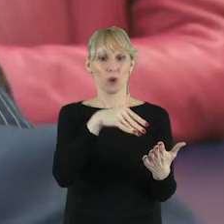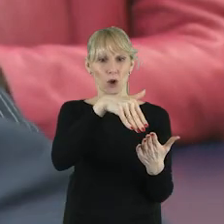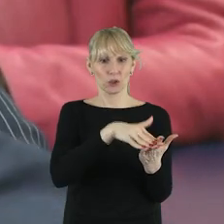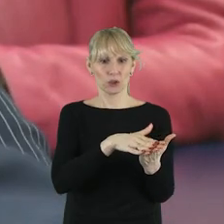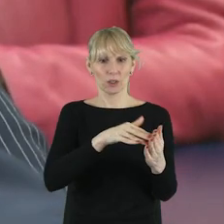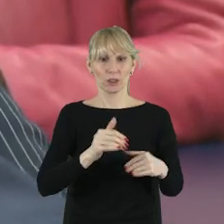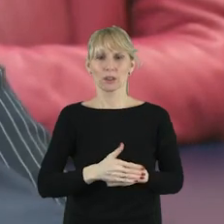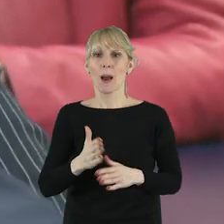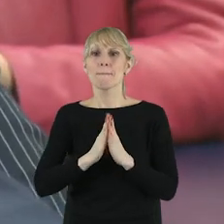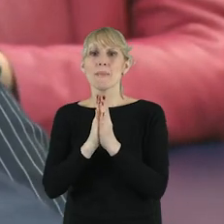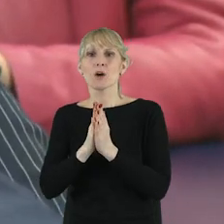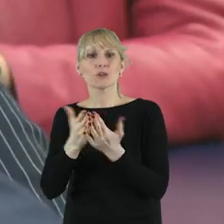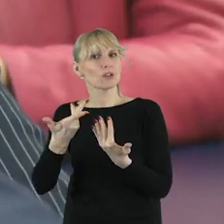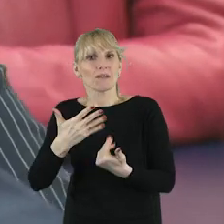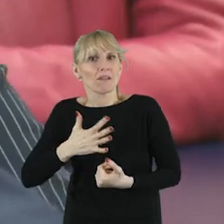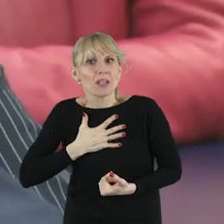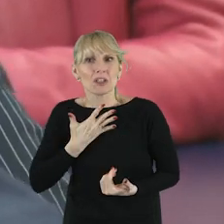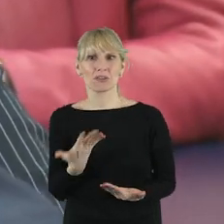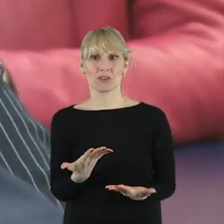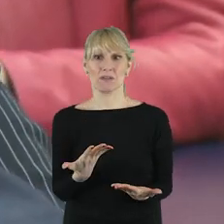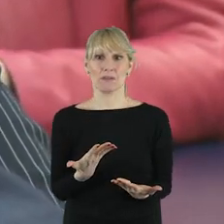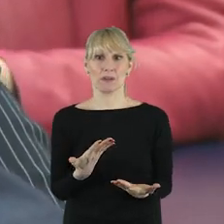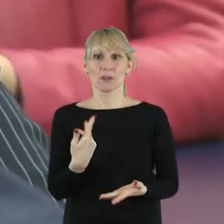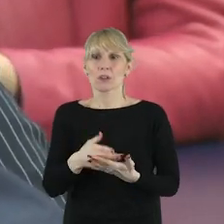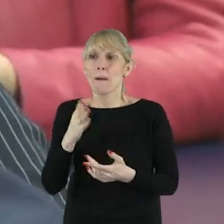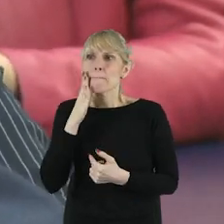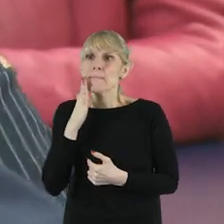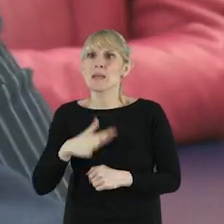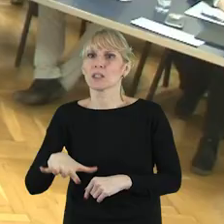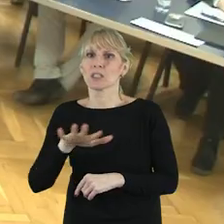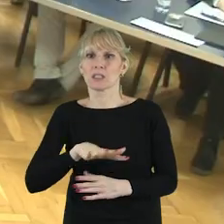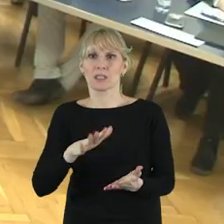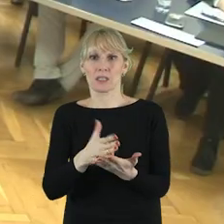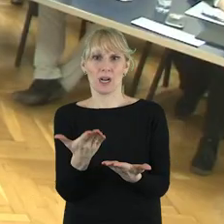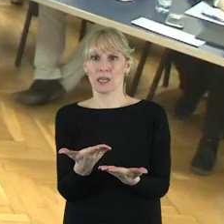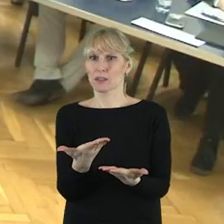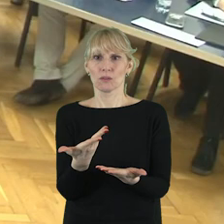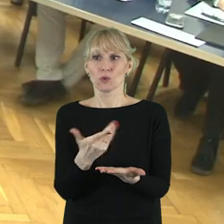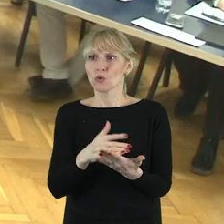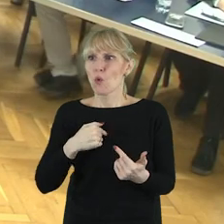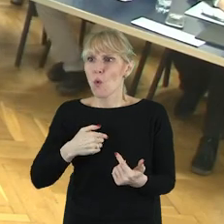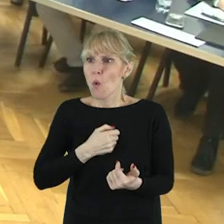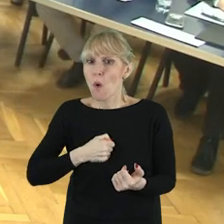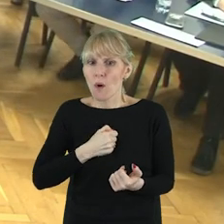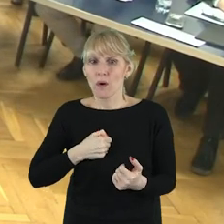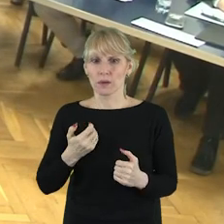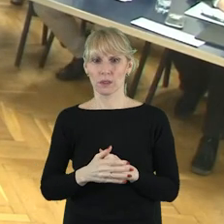taką sytuacją. I proszę Państwa, nie odwracajcie kota ogonem.